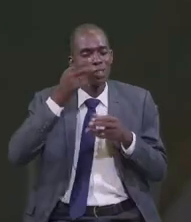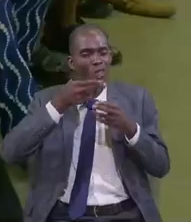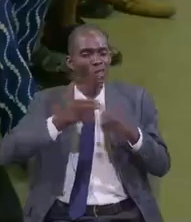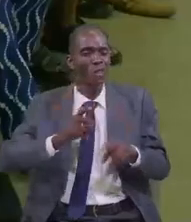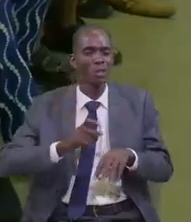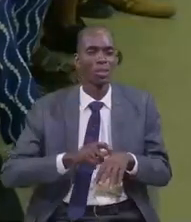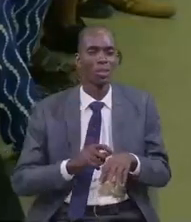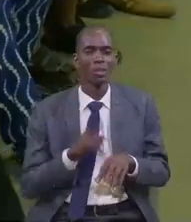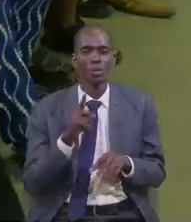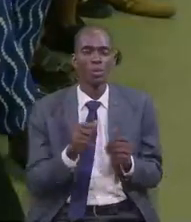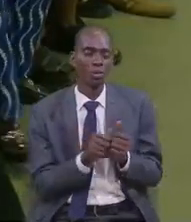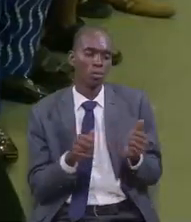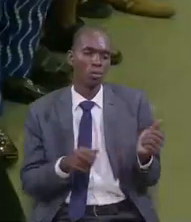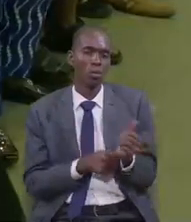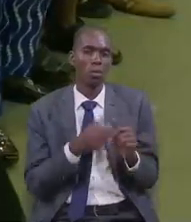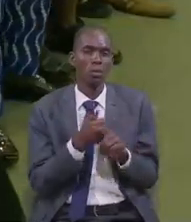Je crois que je peux me séparer d'elle